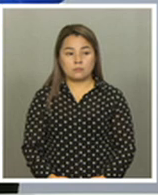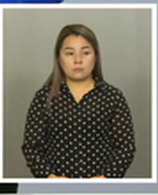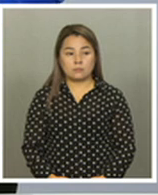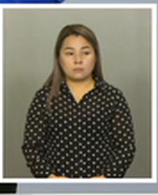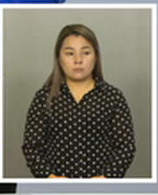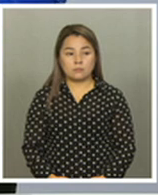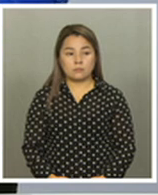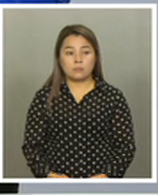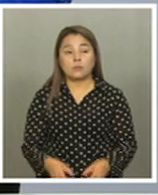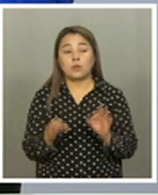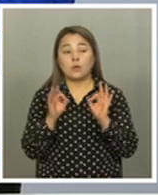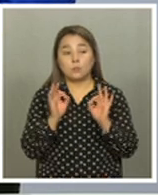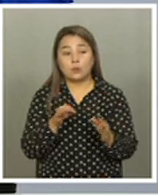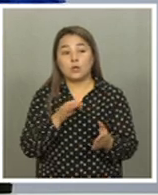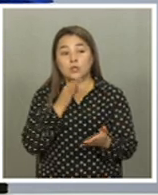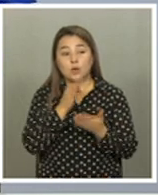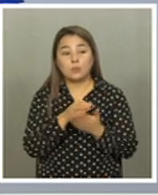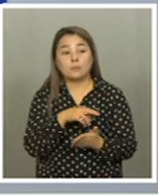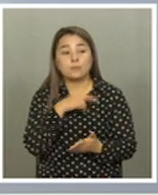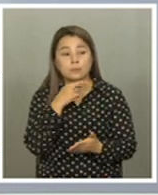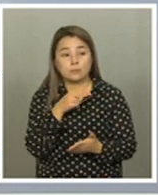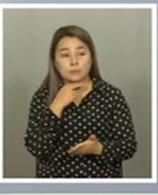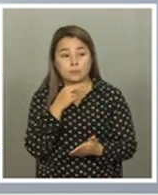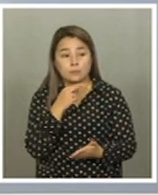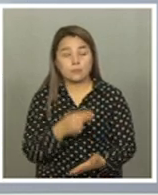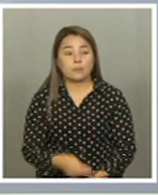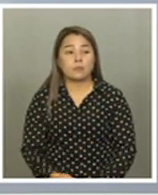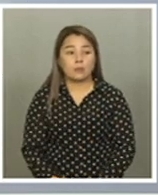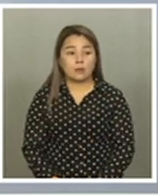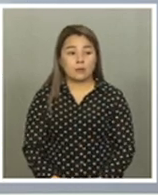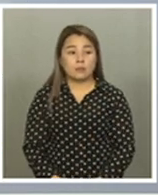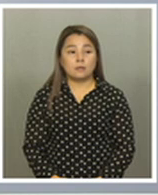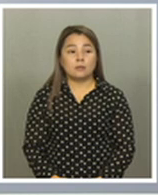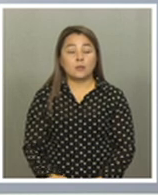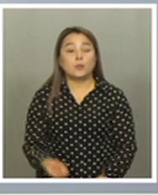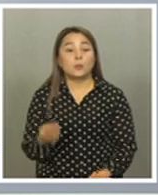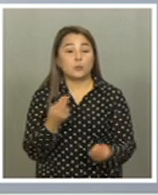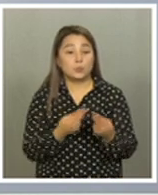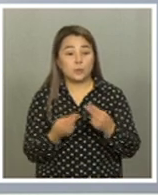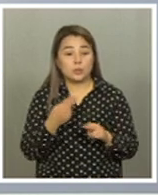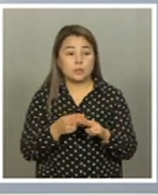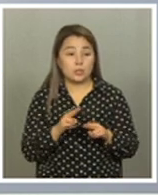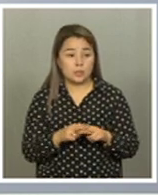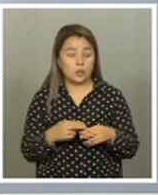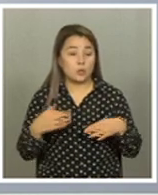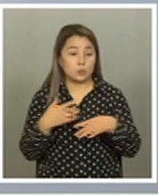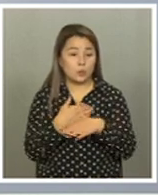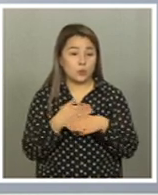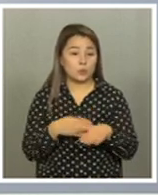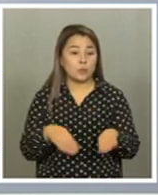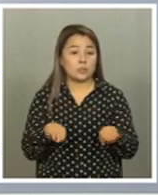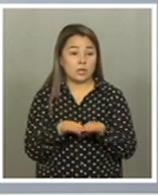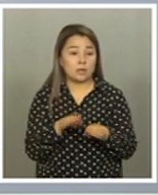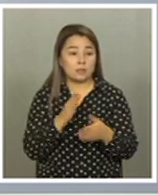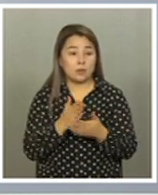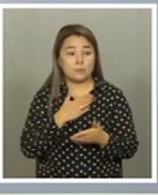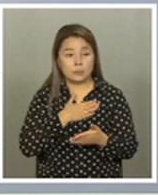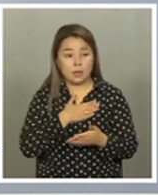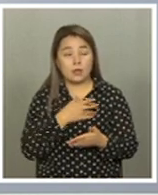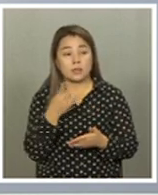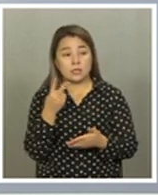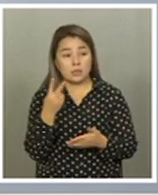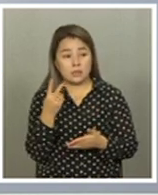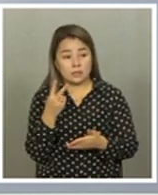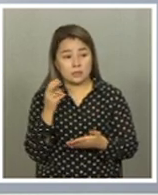Дұрыс жауабына назар аударыңыздар. Сонымен суретте берілген тұйық қан айналым жүйесіне біз екінші